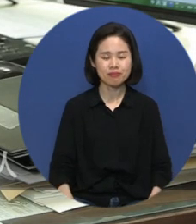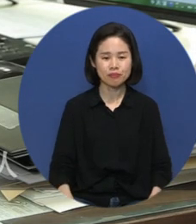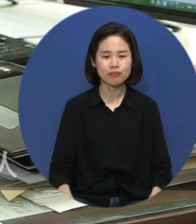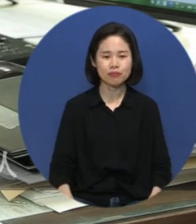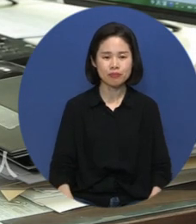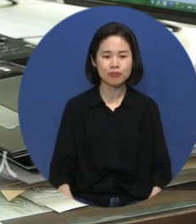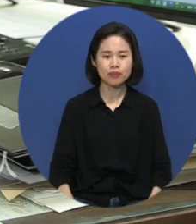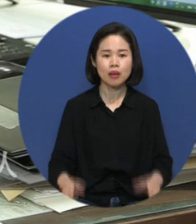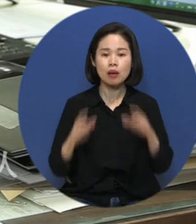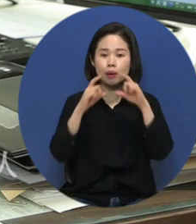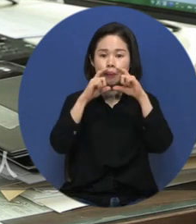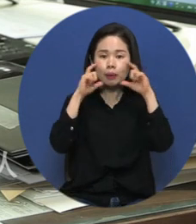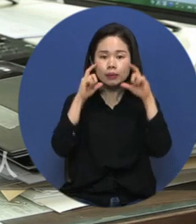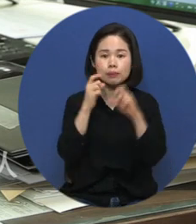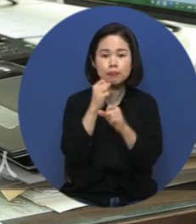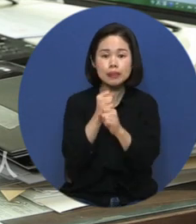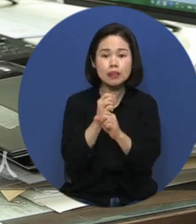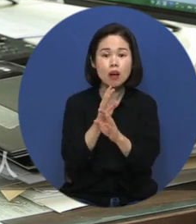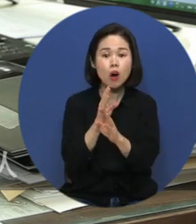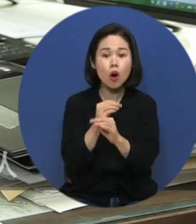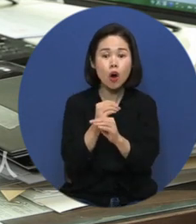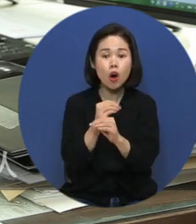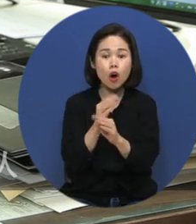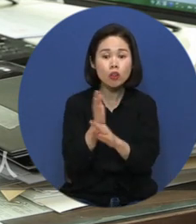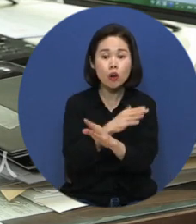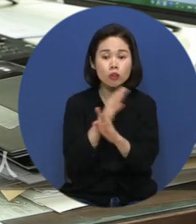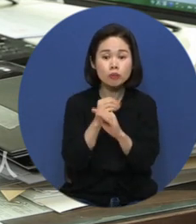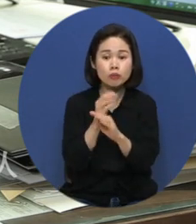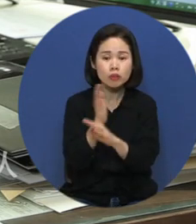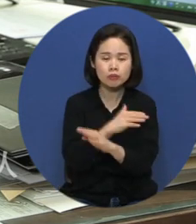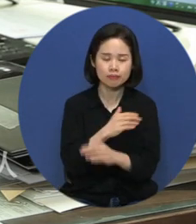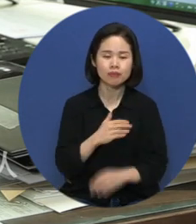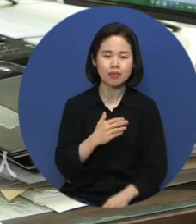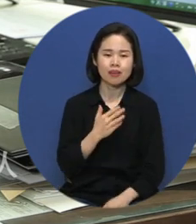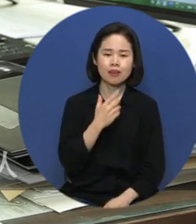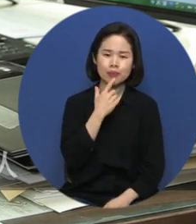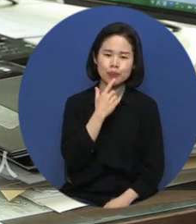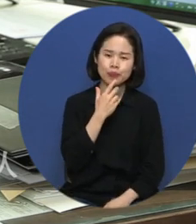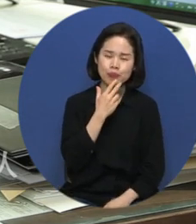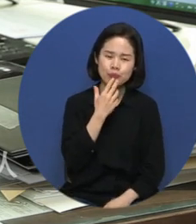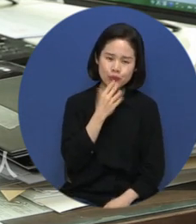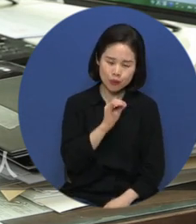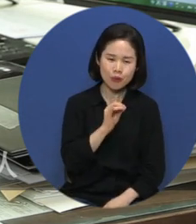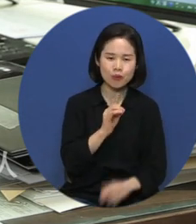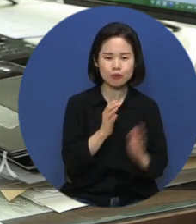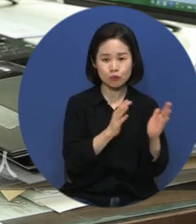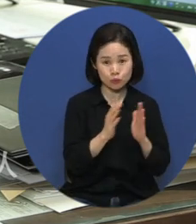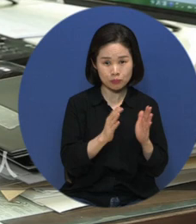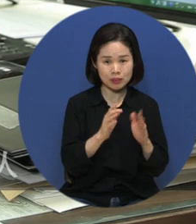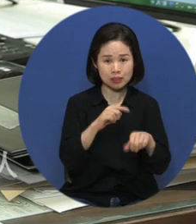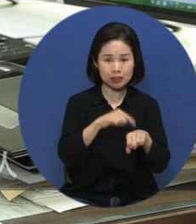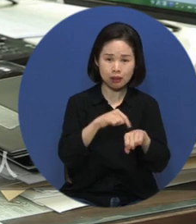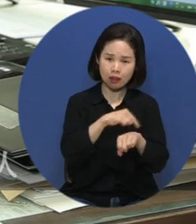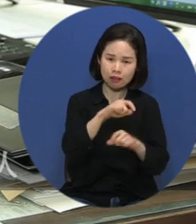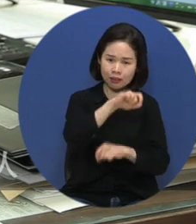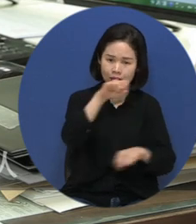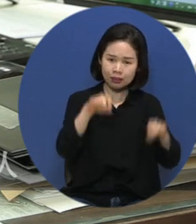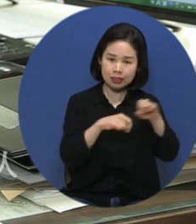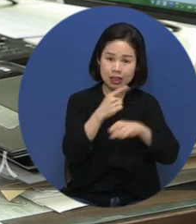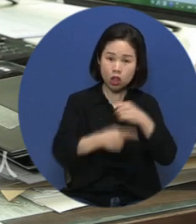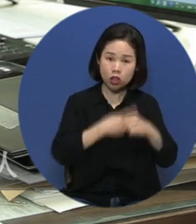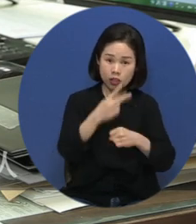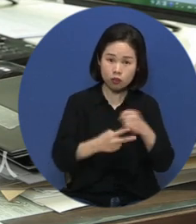그러면 마스크는 언제부터 생산을 하신 건가요? 예, 준비 기간이 좀 있긴 했었지만은 이제 한 1, 2년